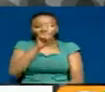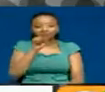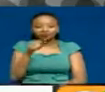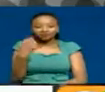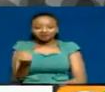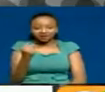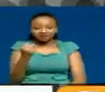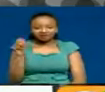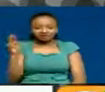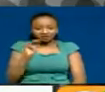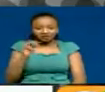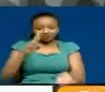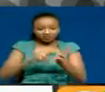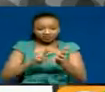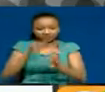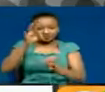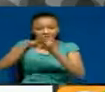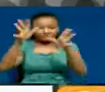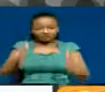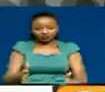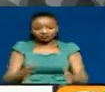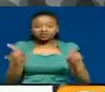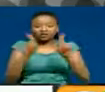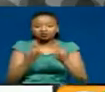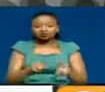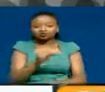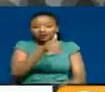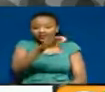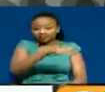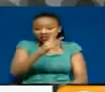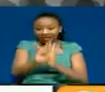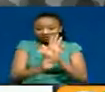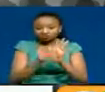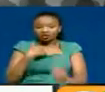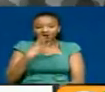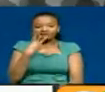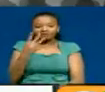at the 2017 IEBC register. Kitui has